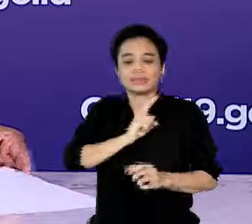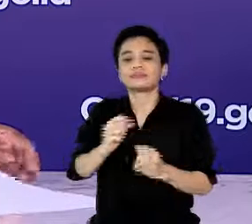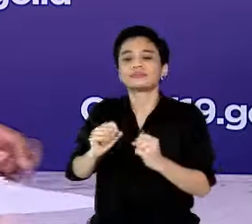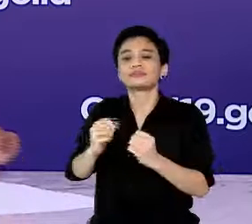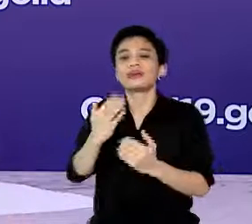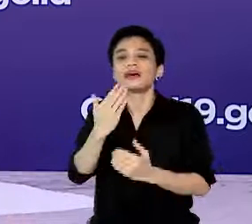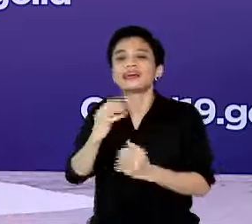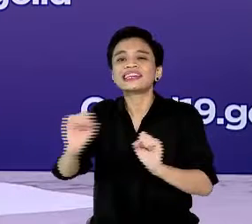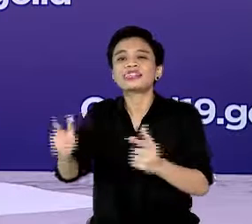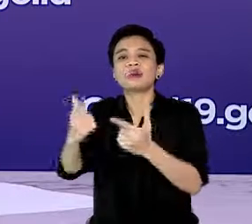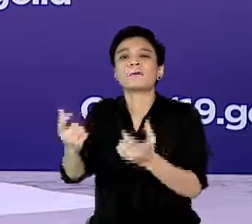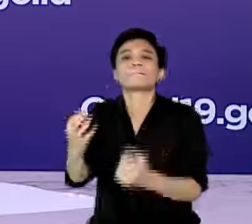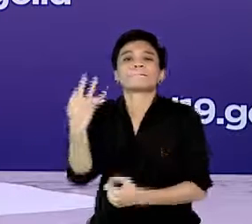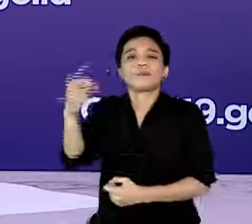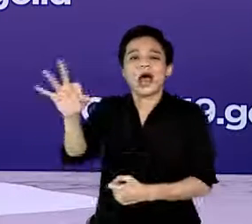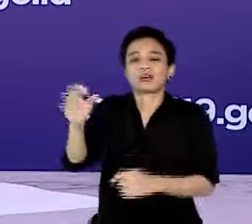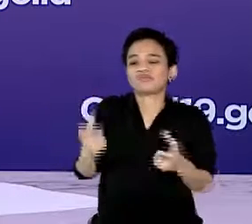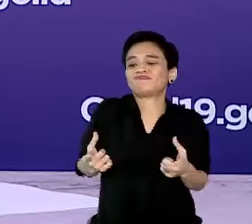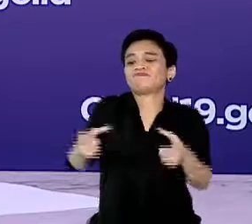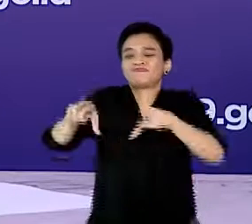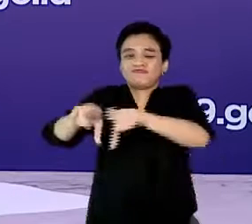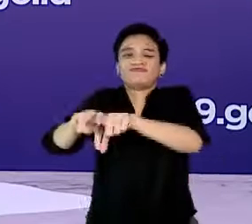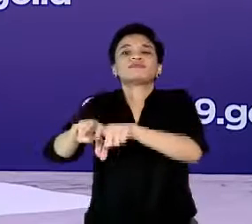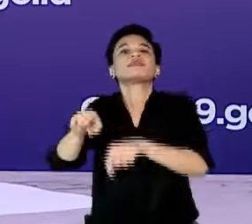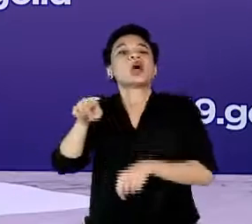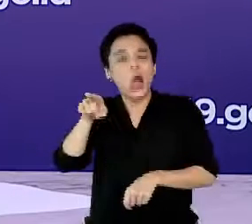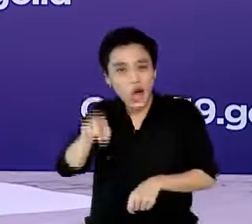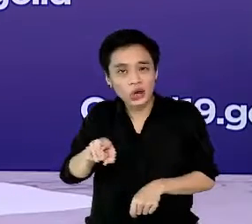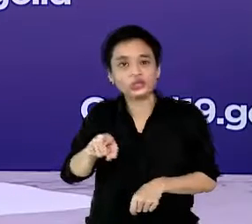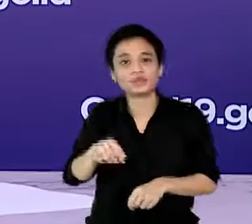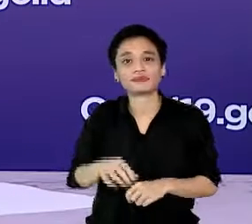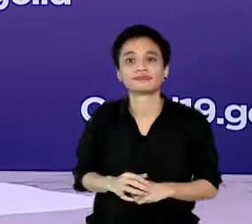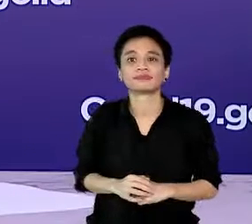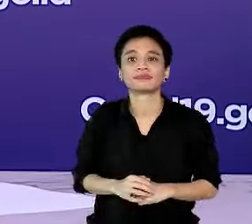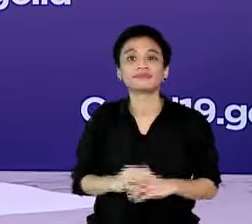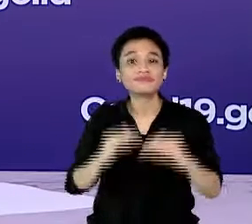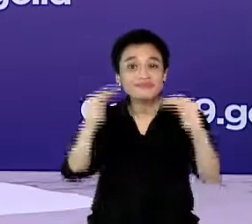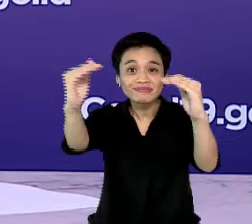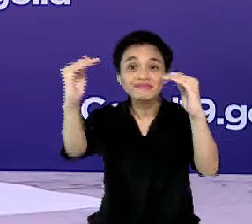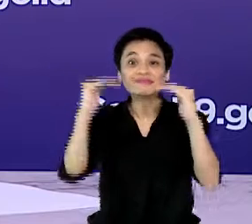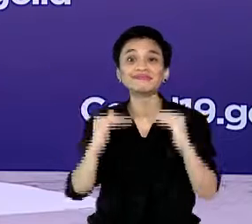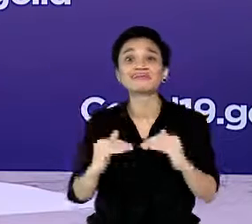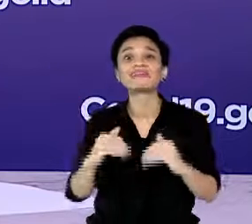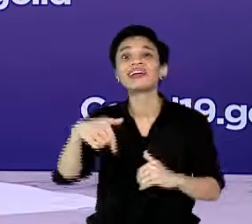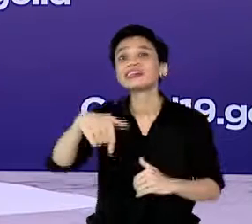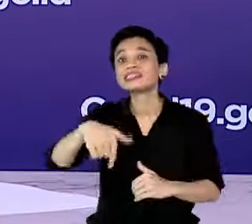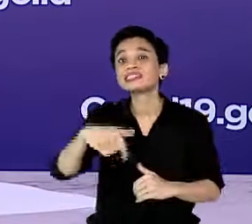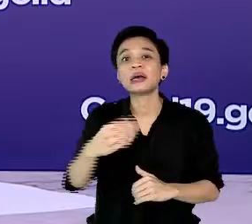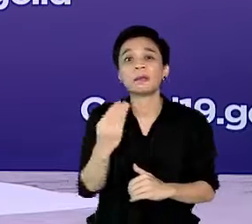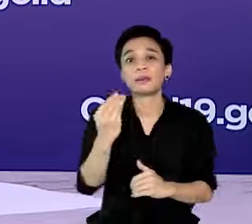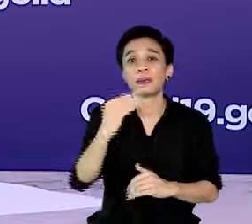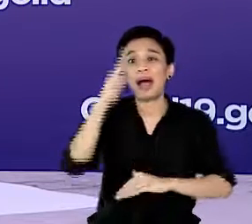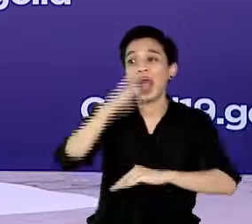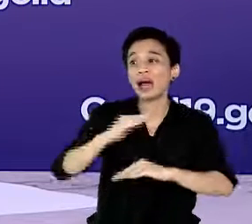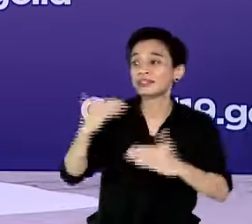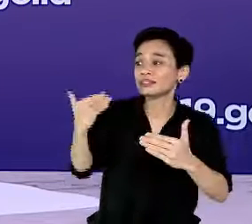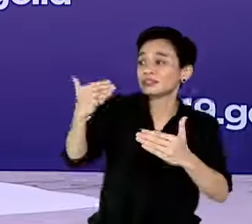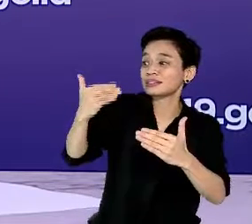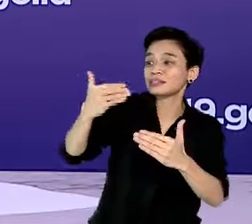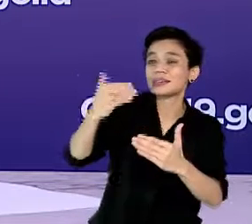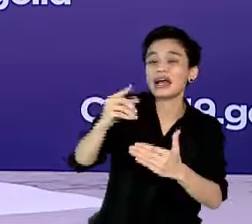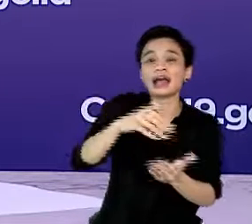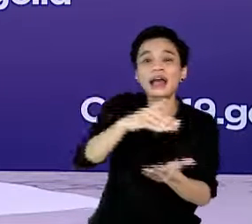sebagai penutup Saya akan menyampaikan beberapa isu penanganan copy 19 yang berkembang dalam beberapa hari terakhir